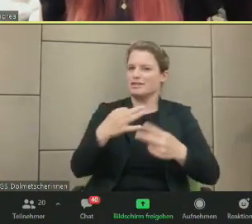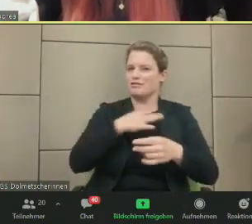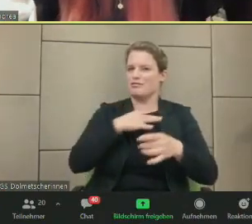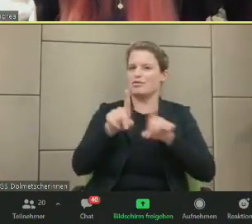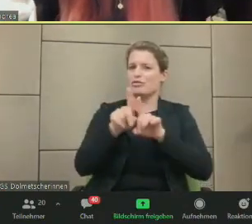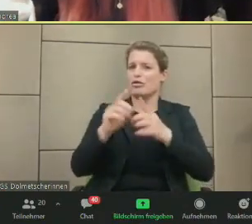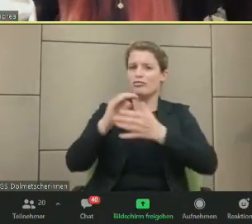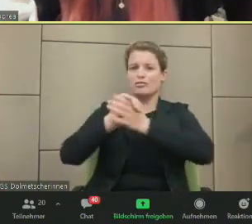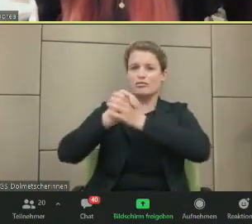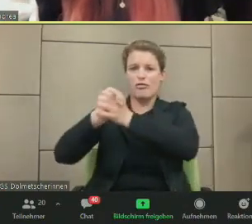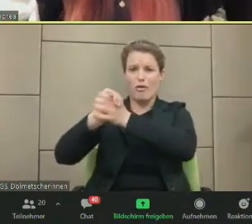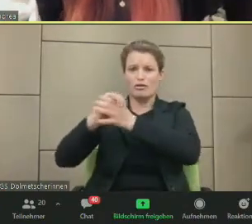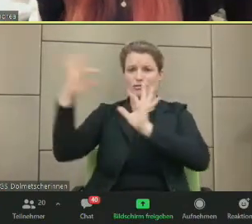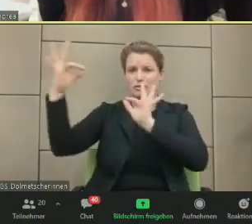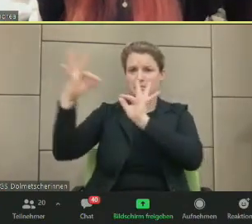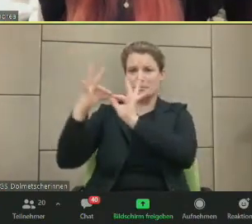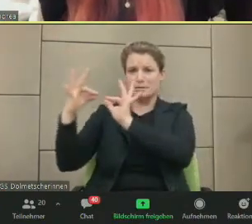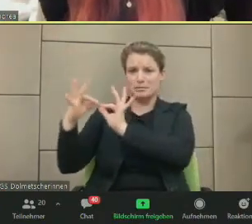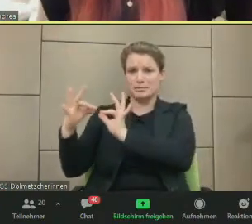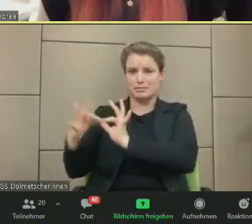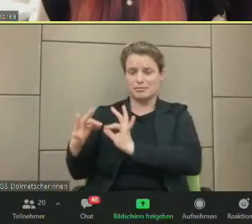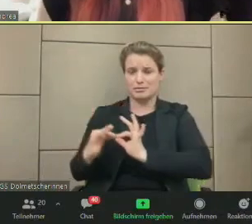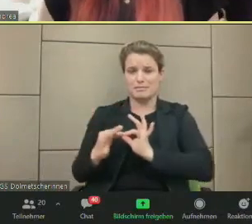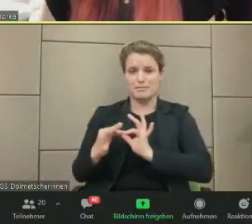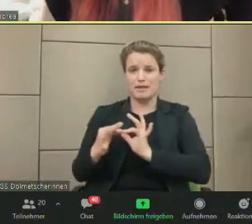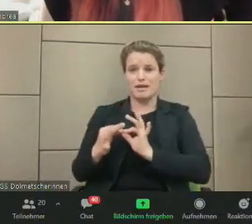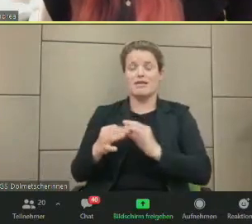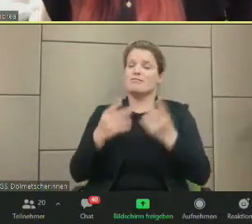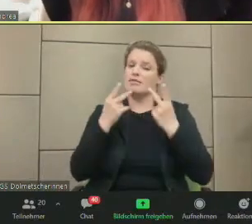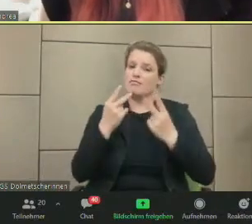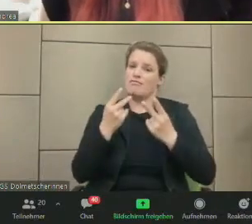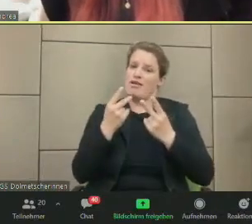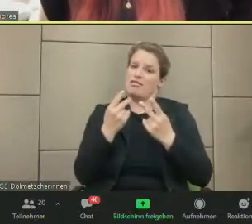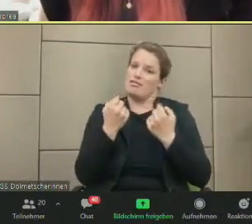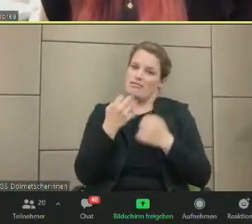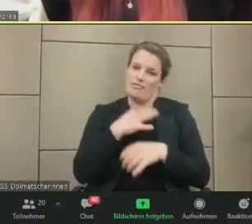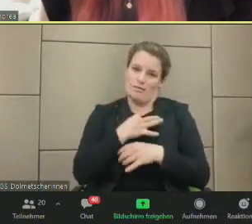sagen. Das ist extrem wertvoll.